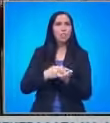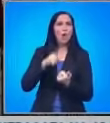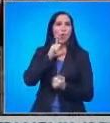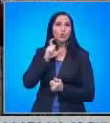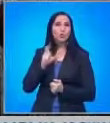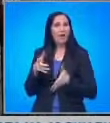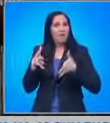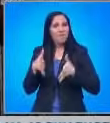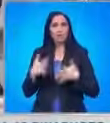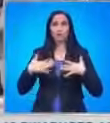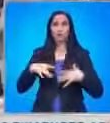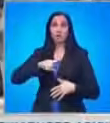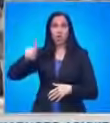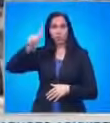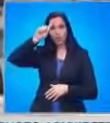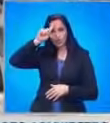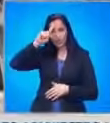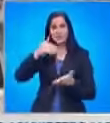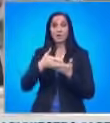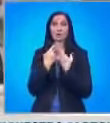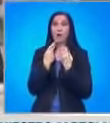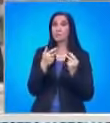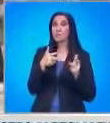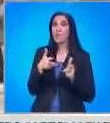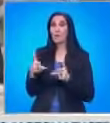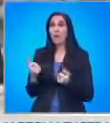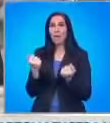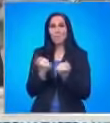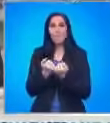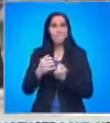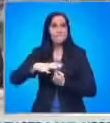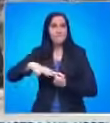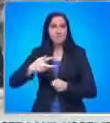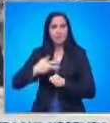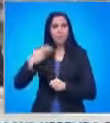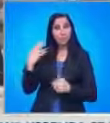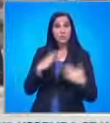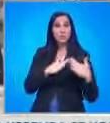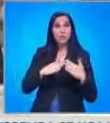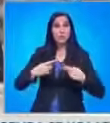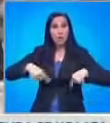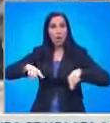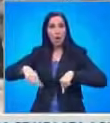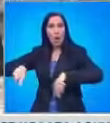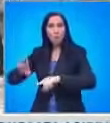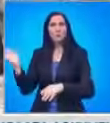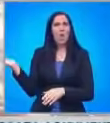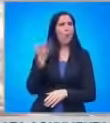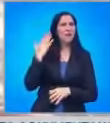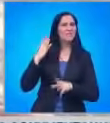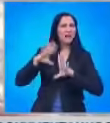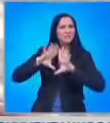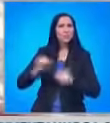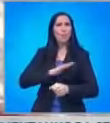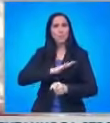влошено състояние до столицата, заради липса на легла в местната болница. В съседните области отдавна всичко е заето.